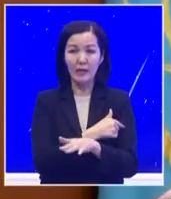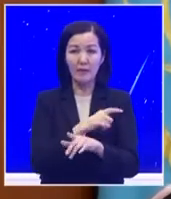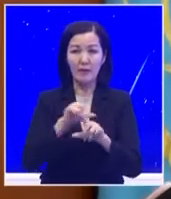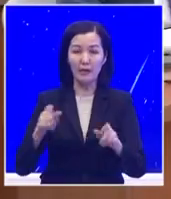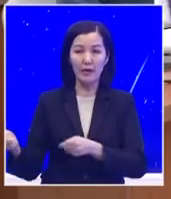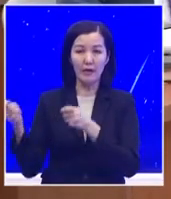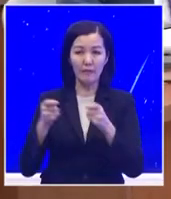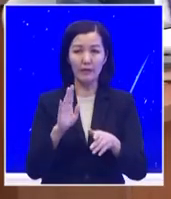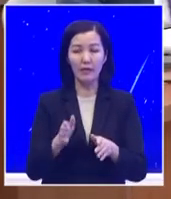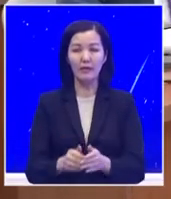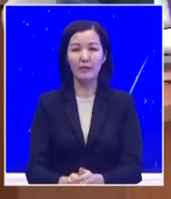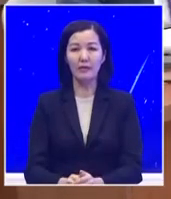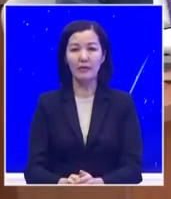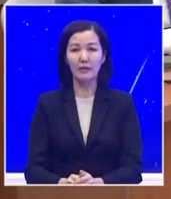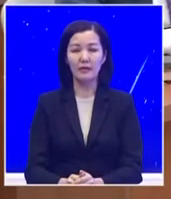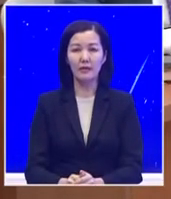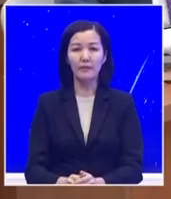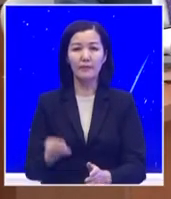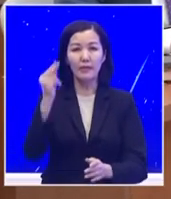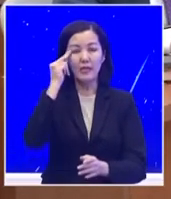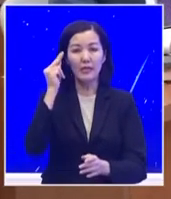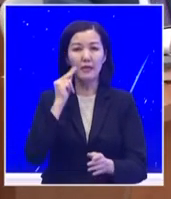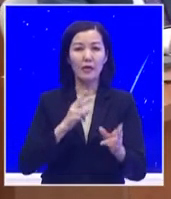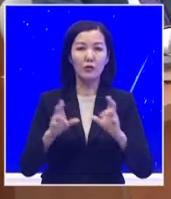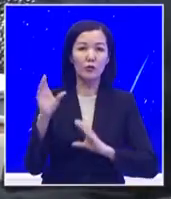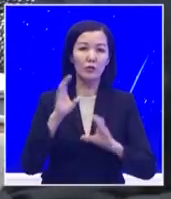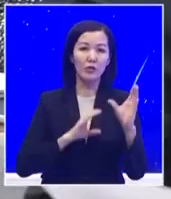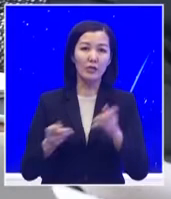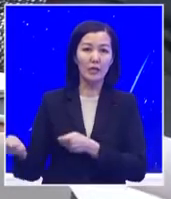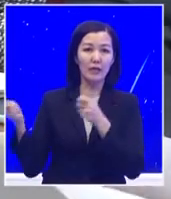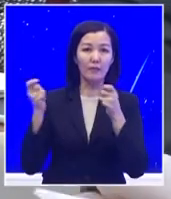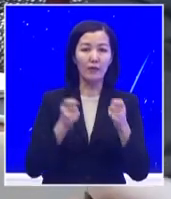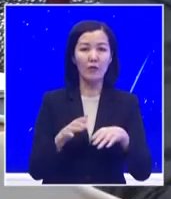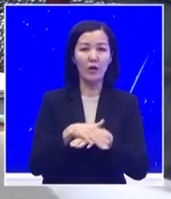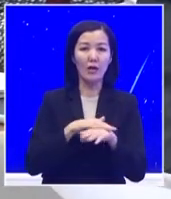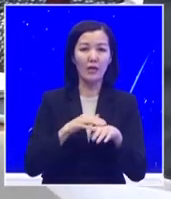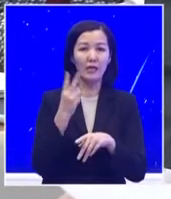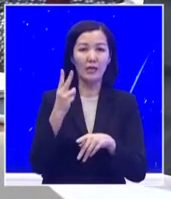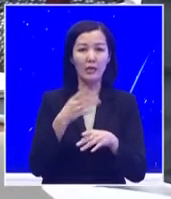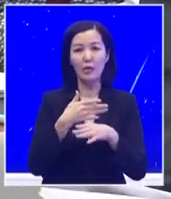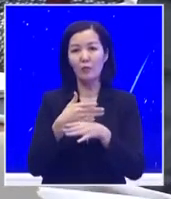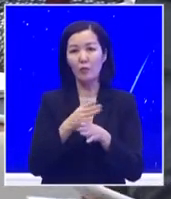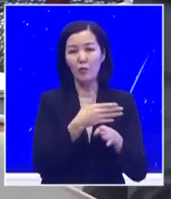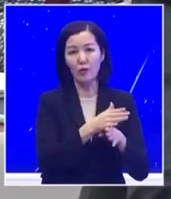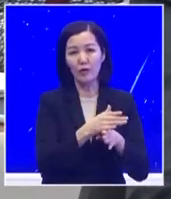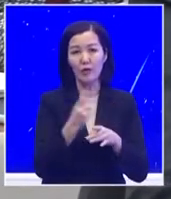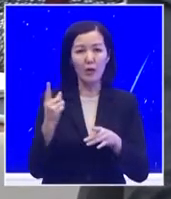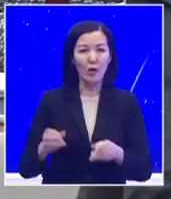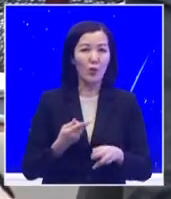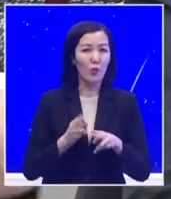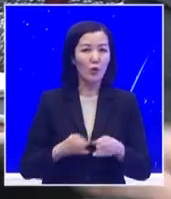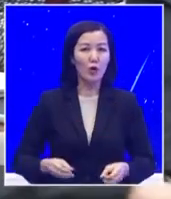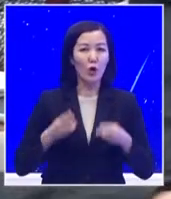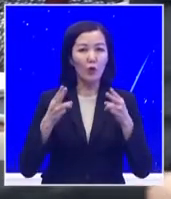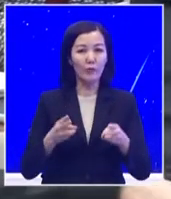алып келеді. Қытайдағы студенттерді алып келуге қатысты халықтың пікірі екіге жарылды. Біреулер олар өте қауіпті деп